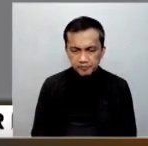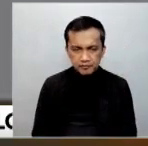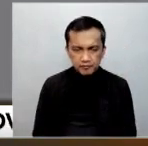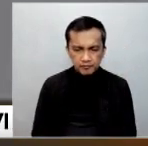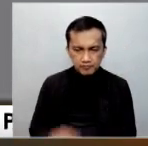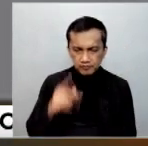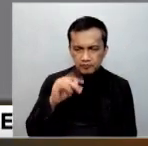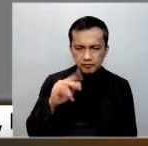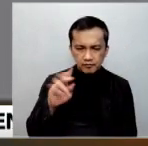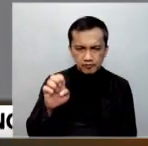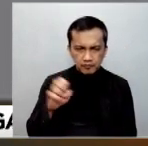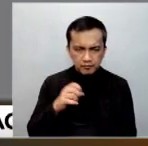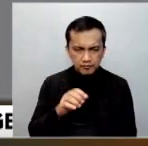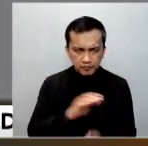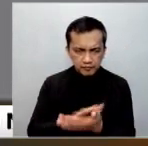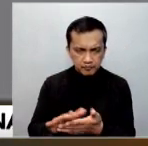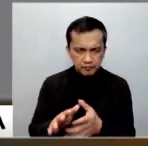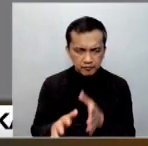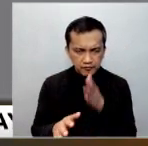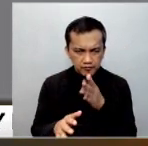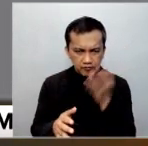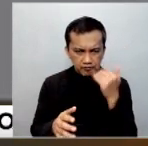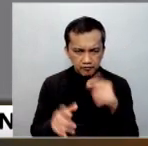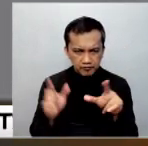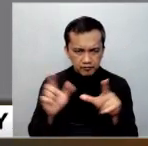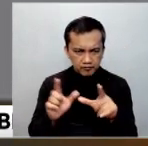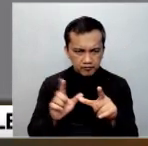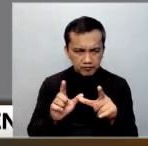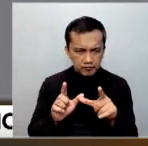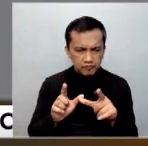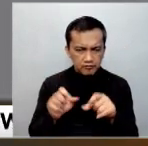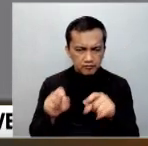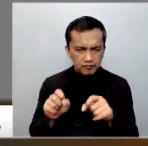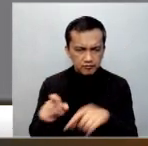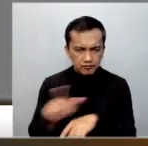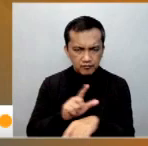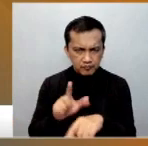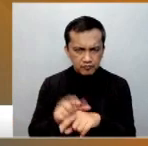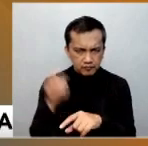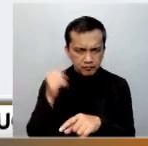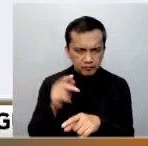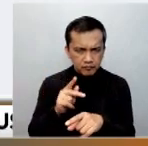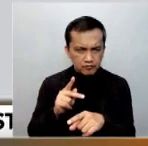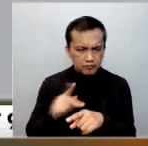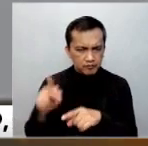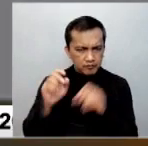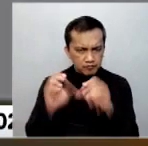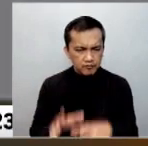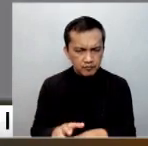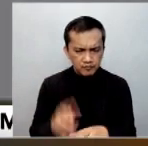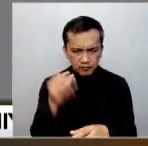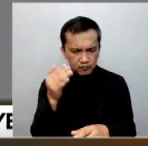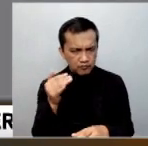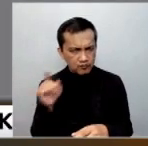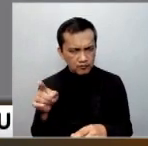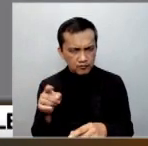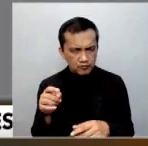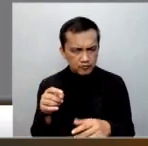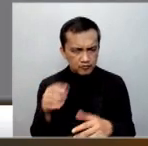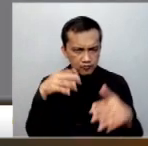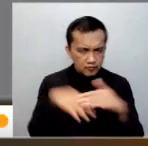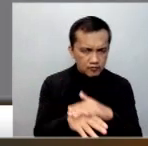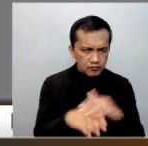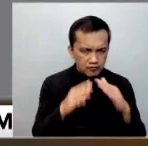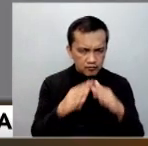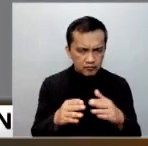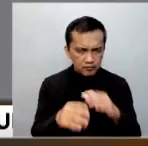na malinis ang kanyang ina na isa raw licensed real estate broker at dating professor. Kaya nagtataka sila kung bakit nilusob ang kanilang bahay at